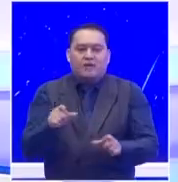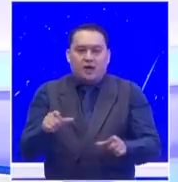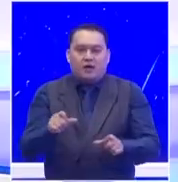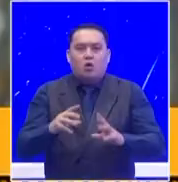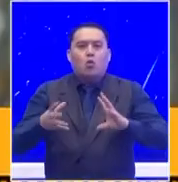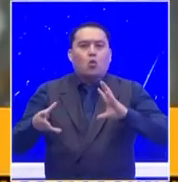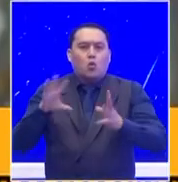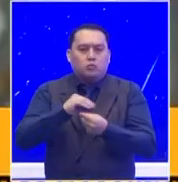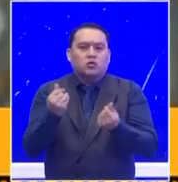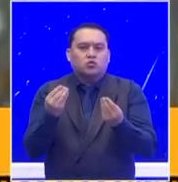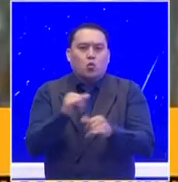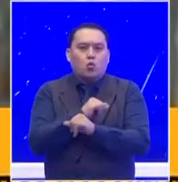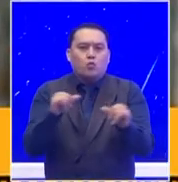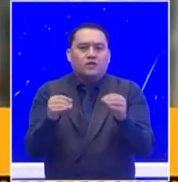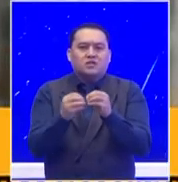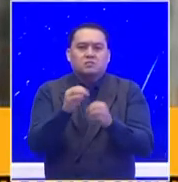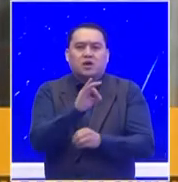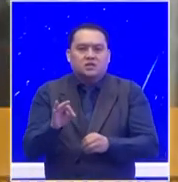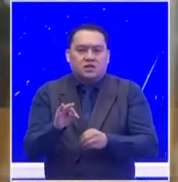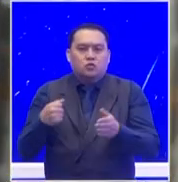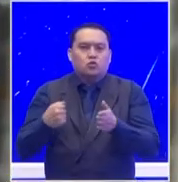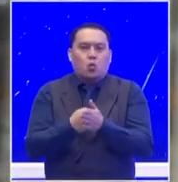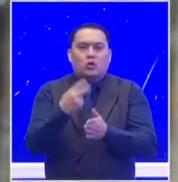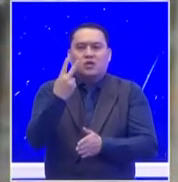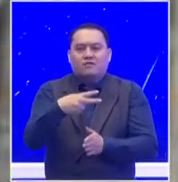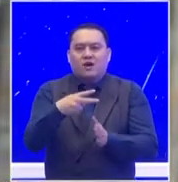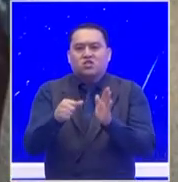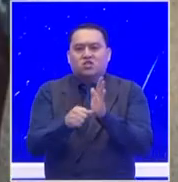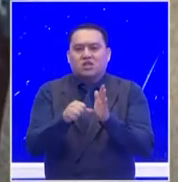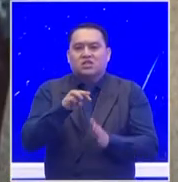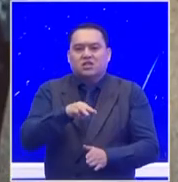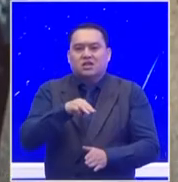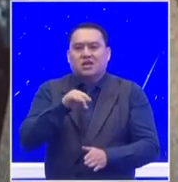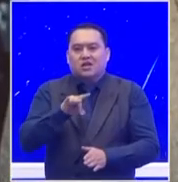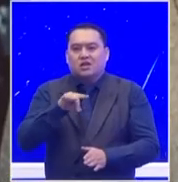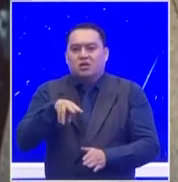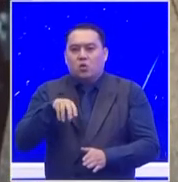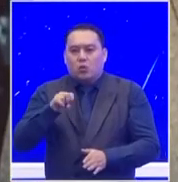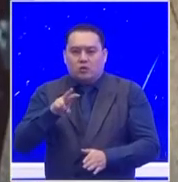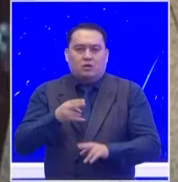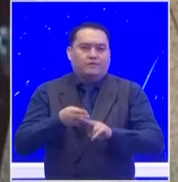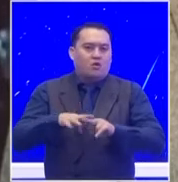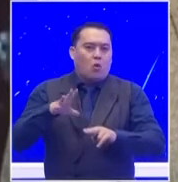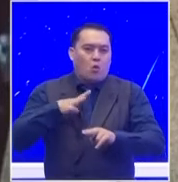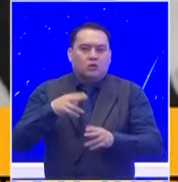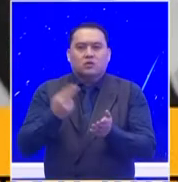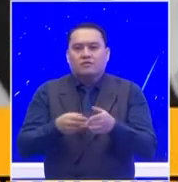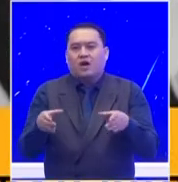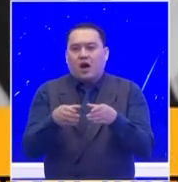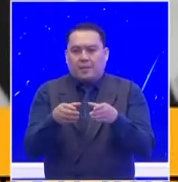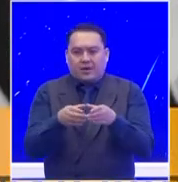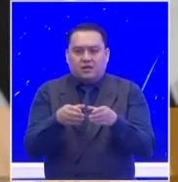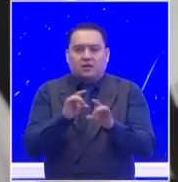их состояний также выросла на 10% и достигла свыше 26 триллионов долларов США, свидетельствует данные компании